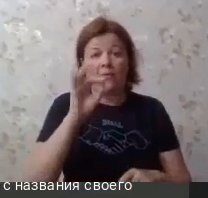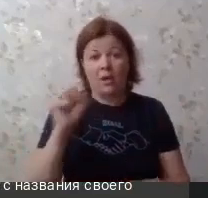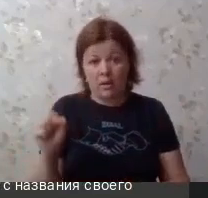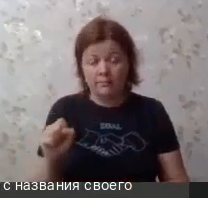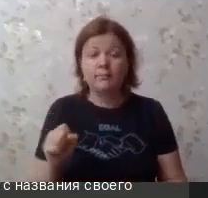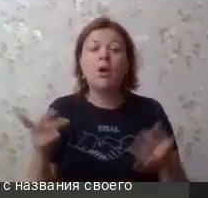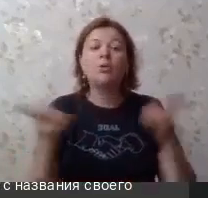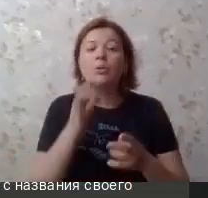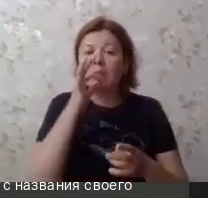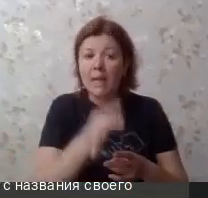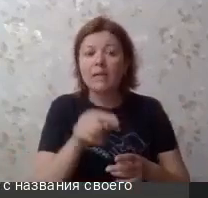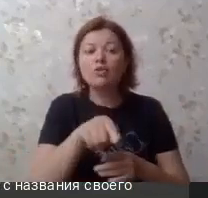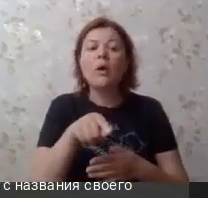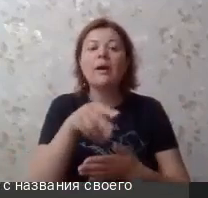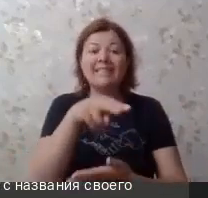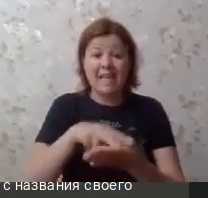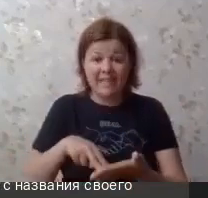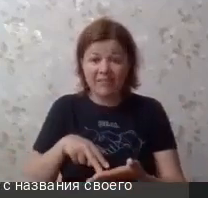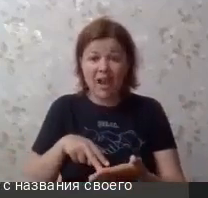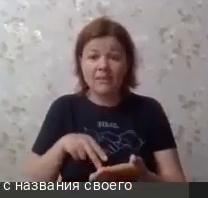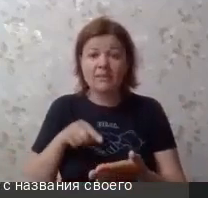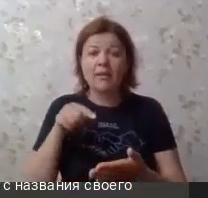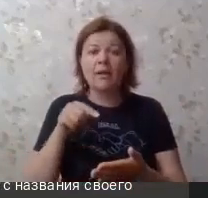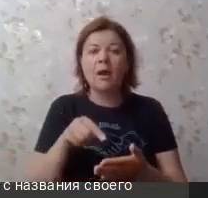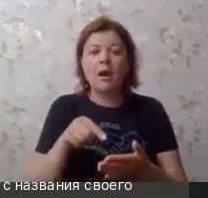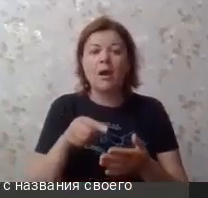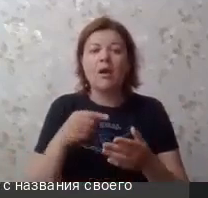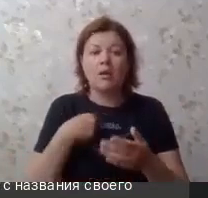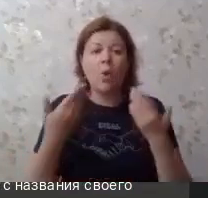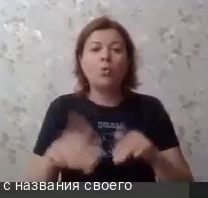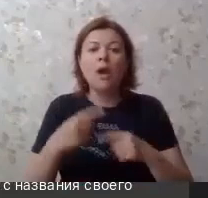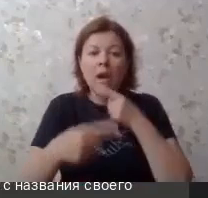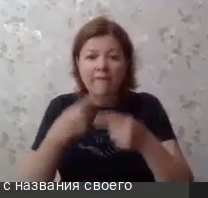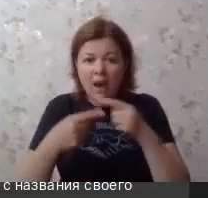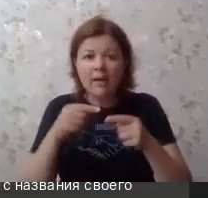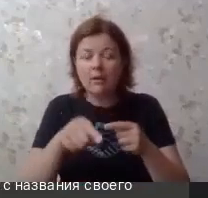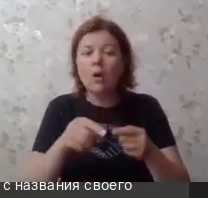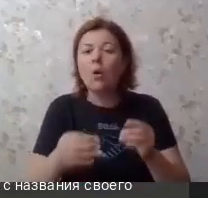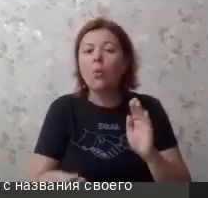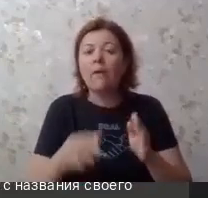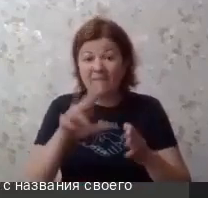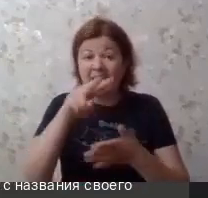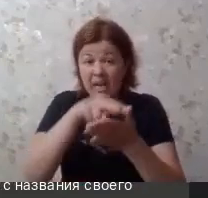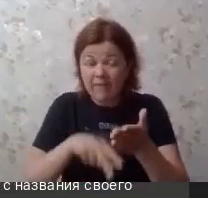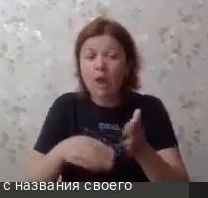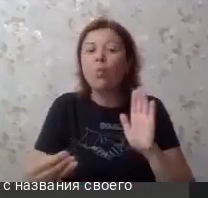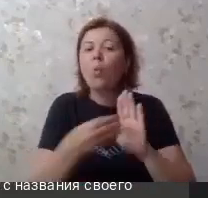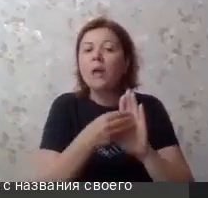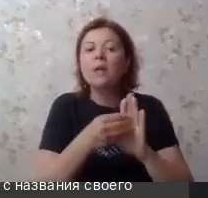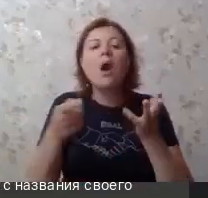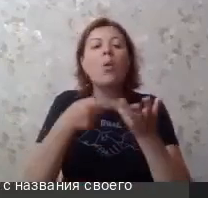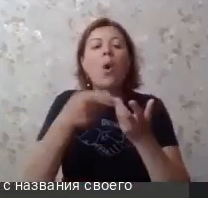в сертификате определены, что, как уже говорил, количество товаров. Допустим, у вас там,